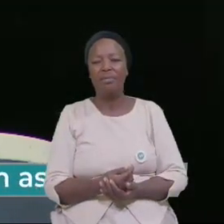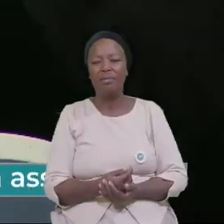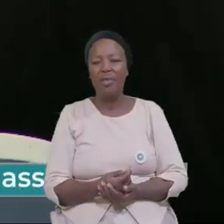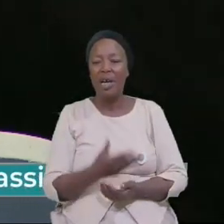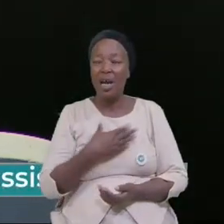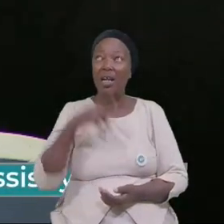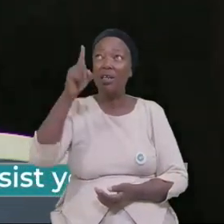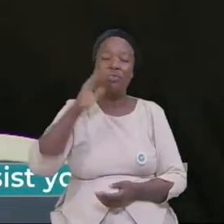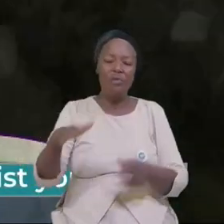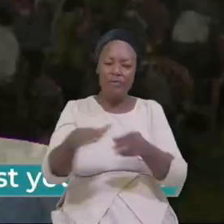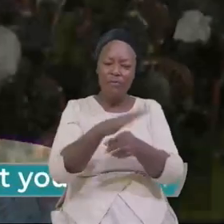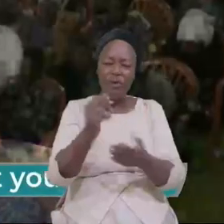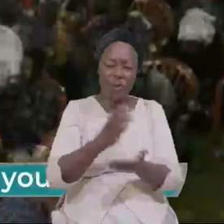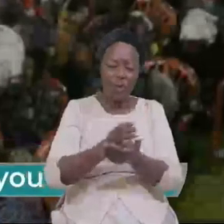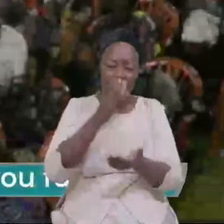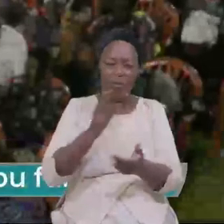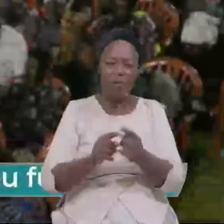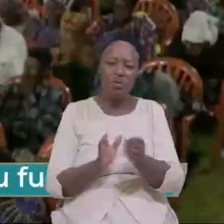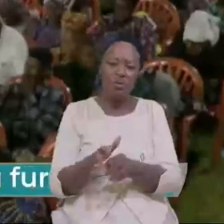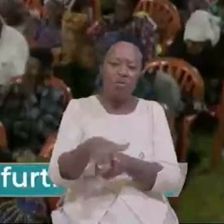Il va remplir ta coupe à débordement.